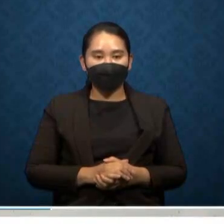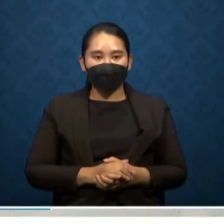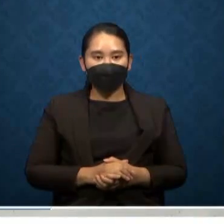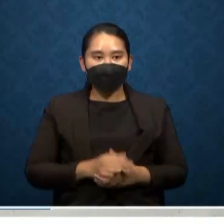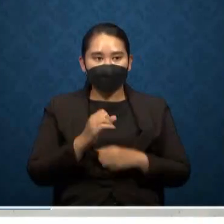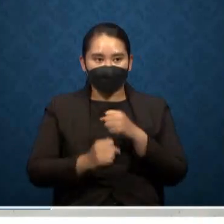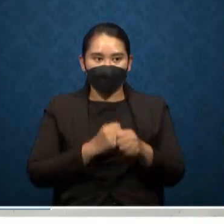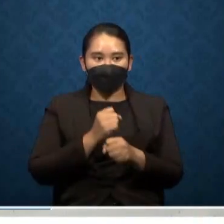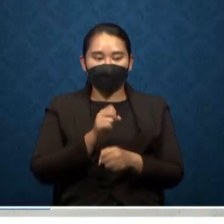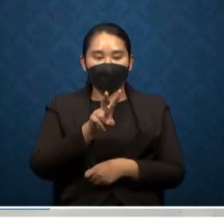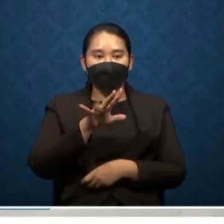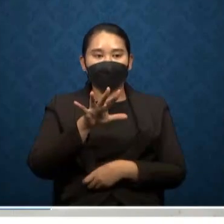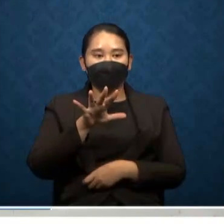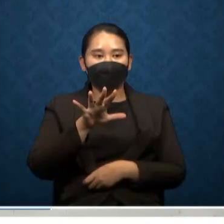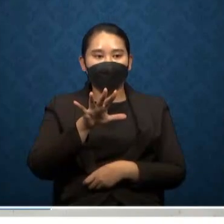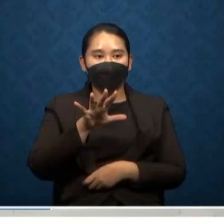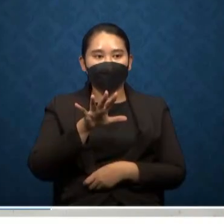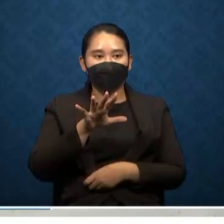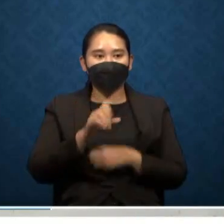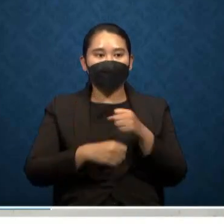ในปี